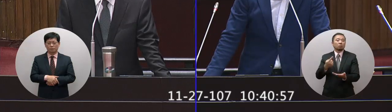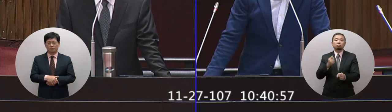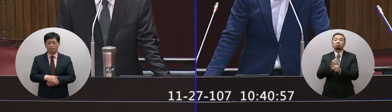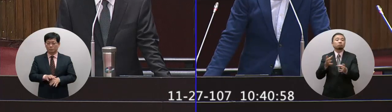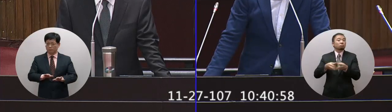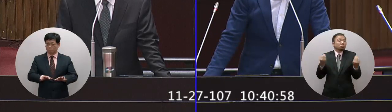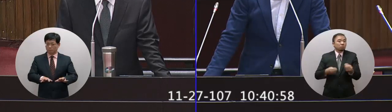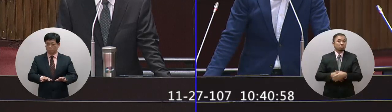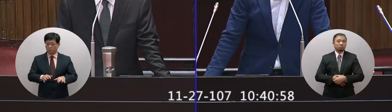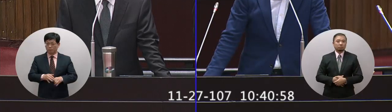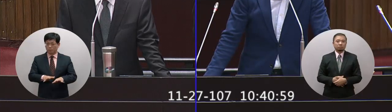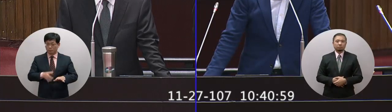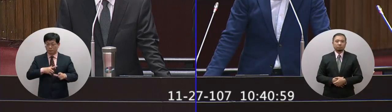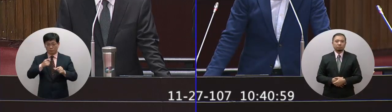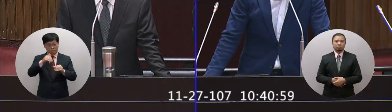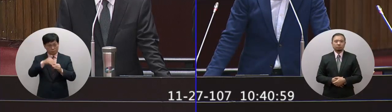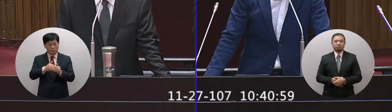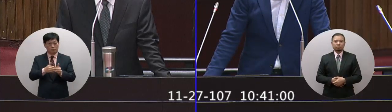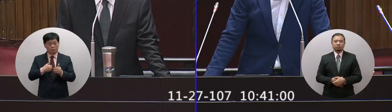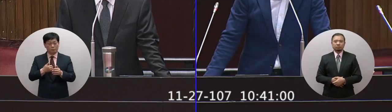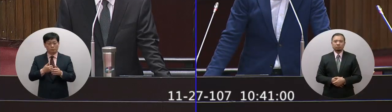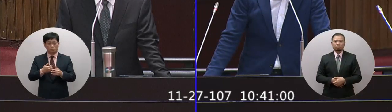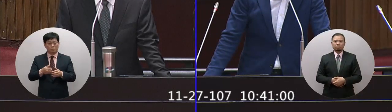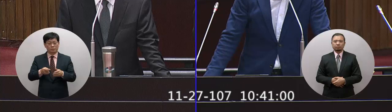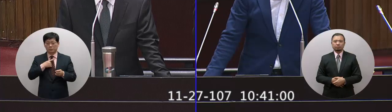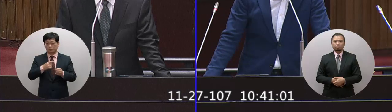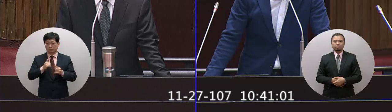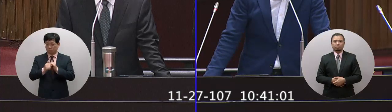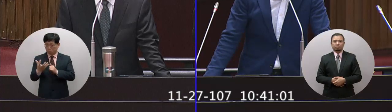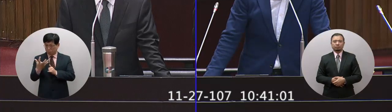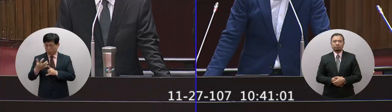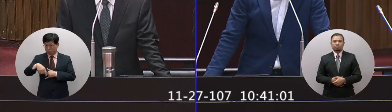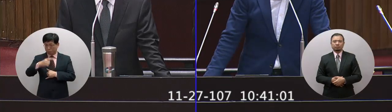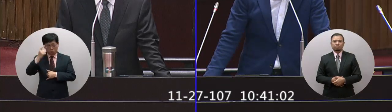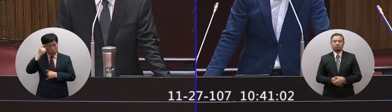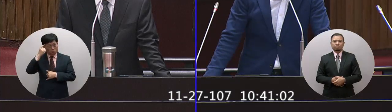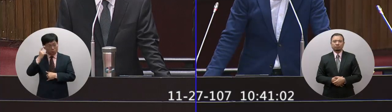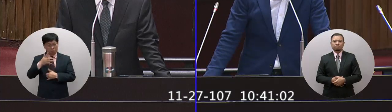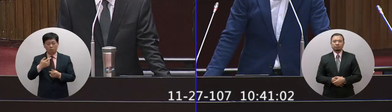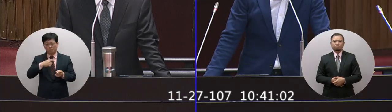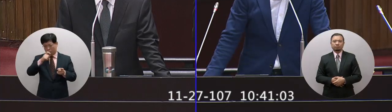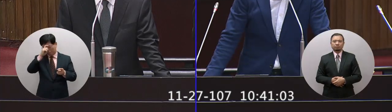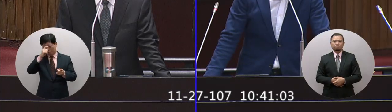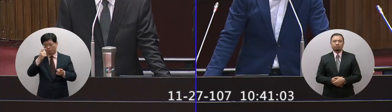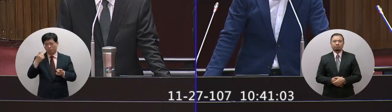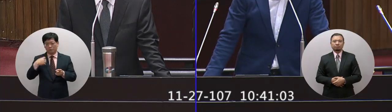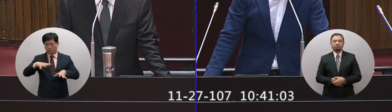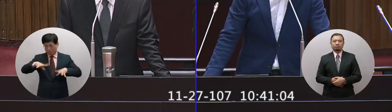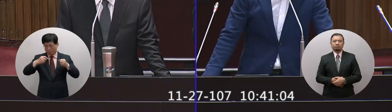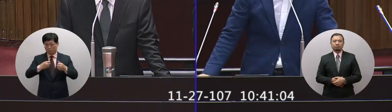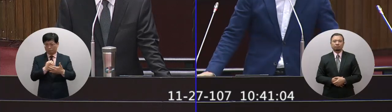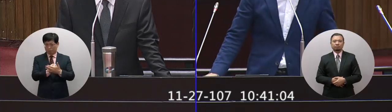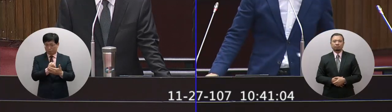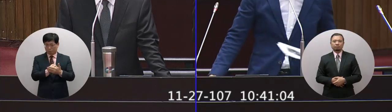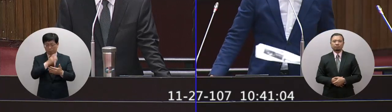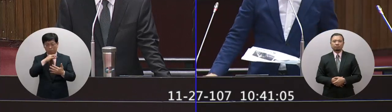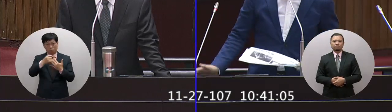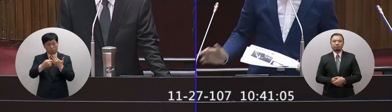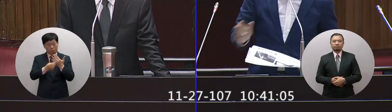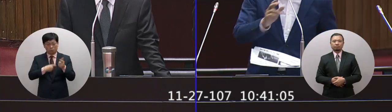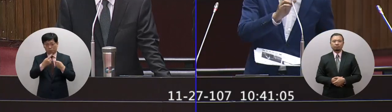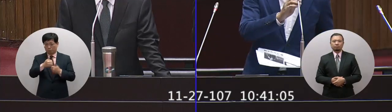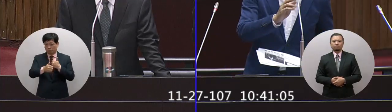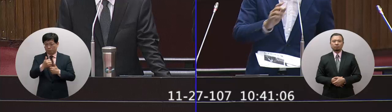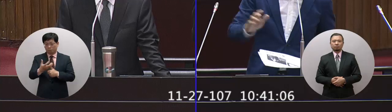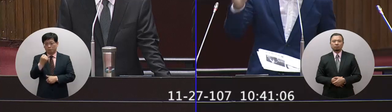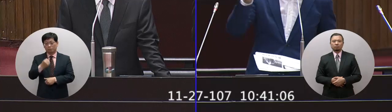了？ 目前公投的结果，我想普遍民众的意思是希望优先保护选手的参赛权。